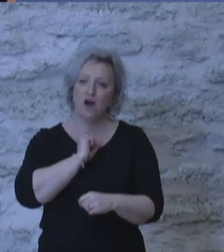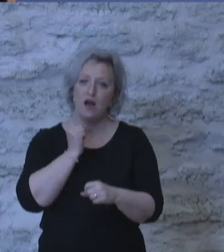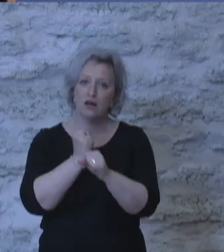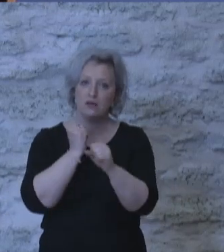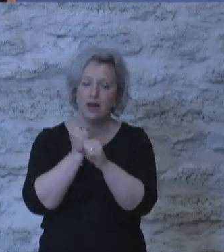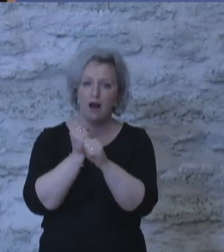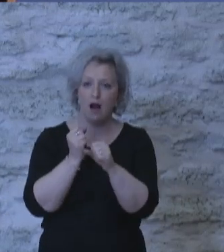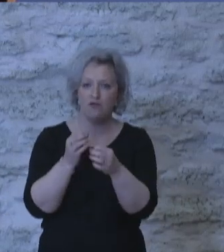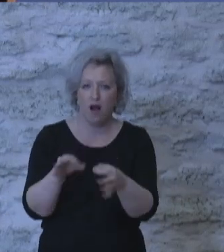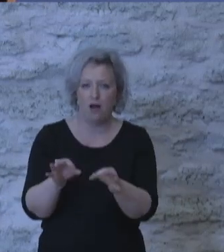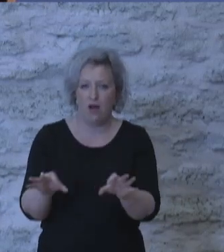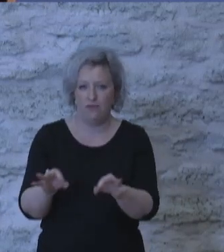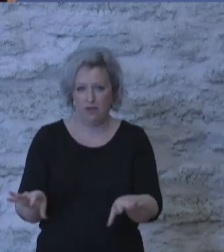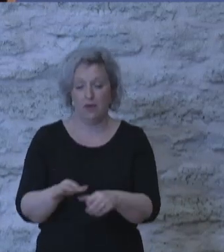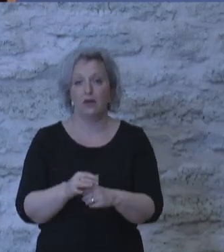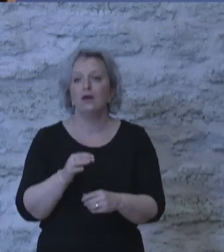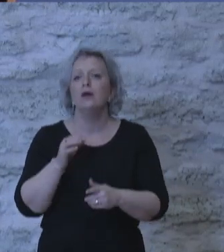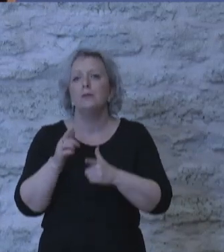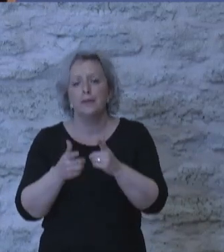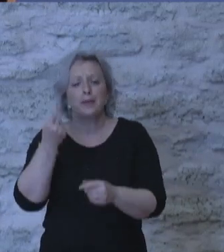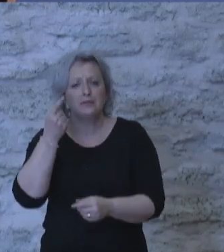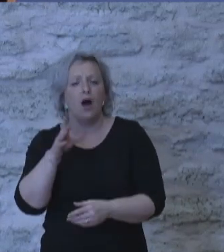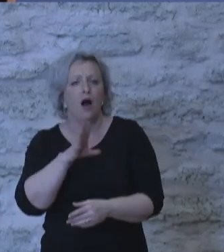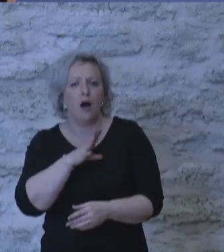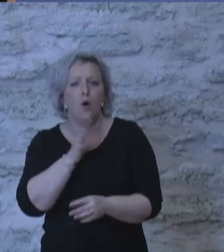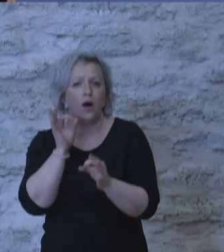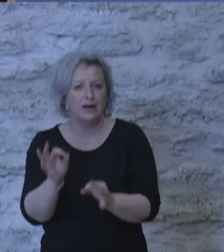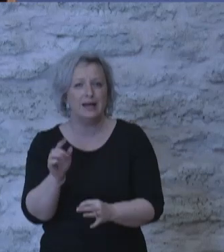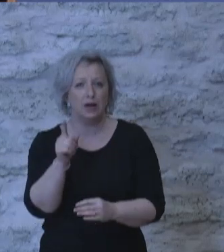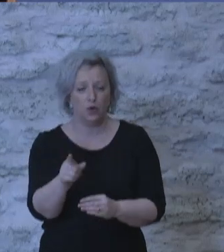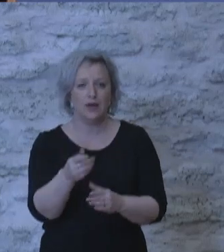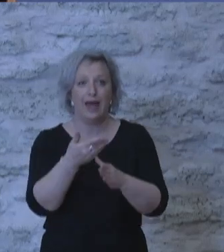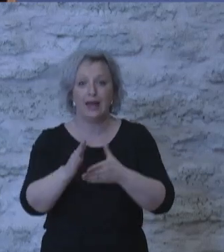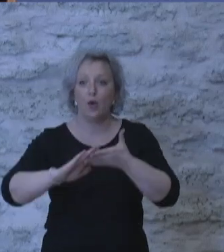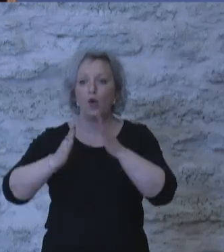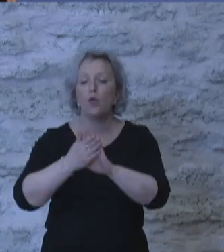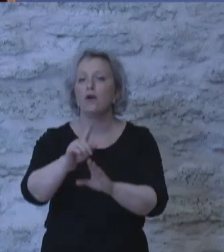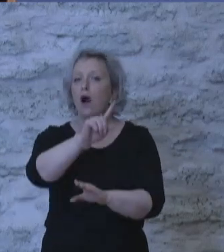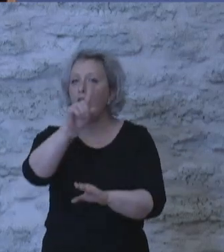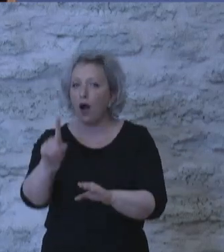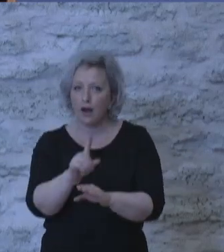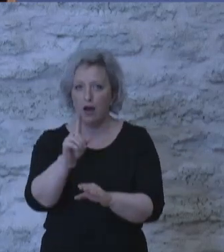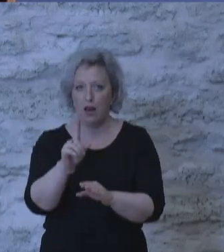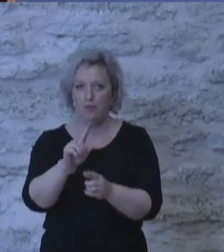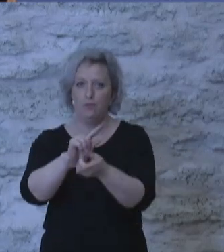õgvendusi. Põhimõtteliselt on teil õigus, need on eri olukorra, aegsed, muudatused.